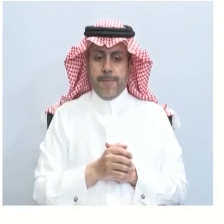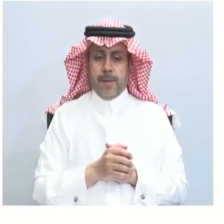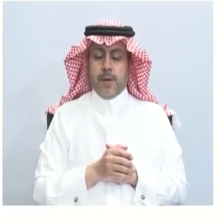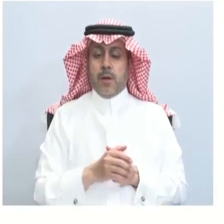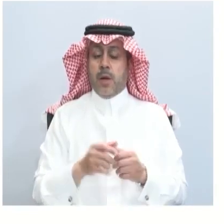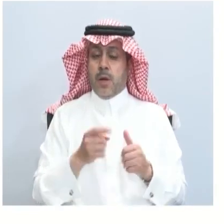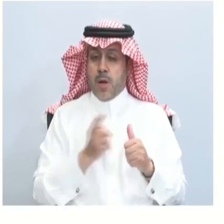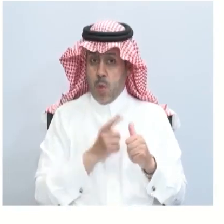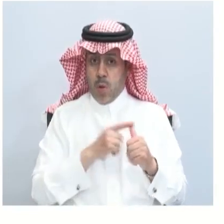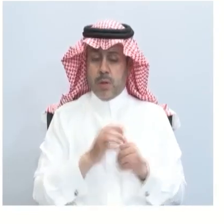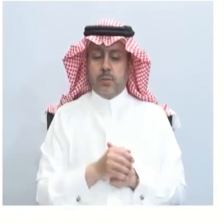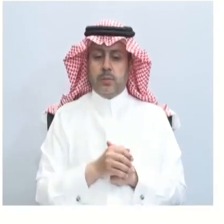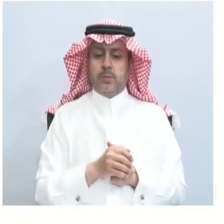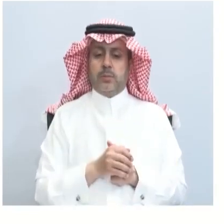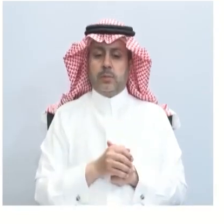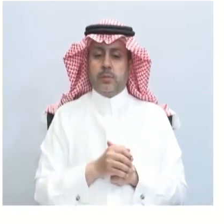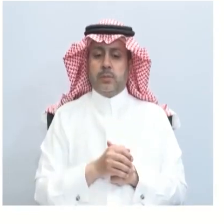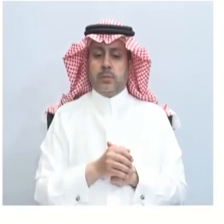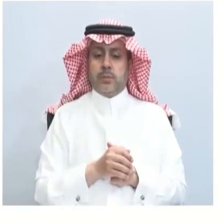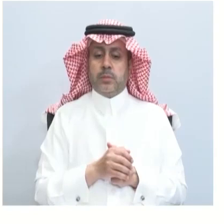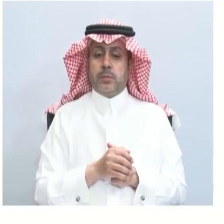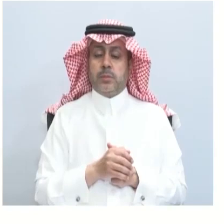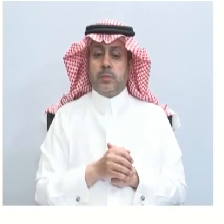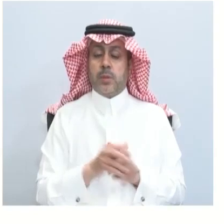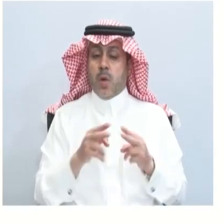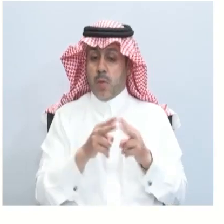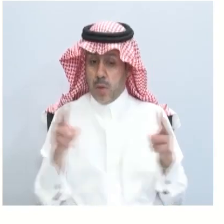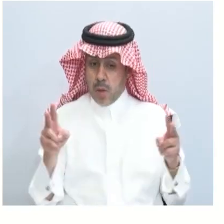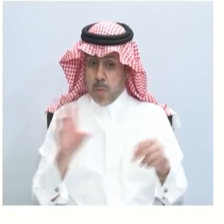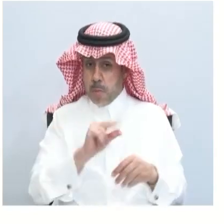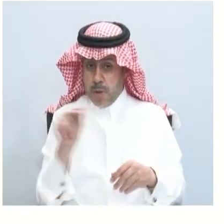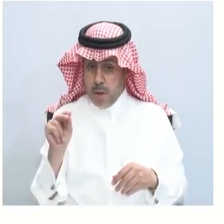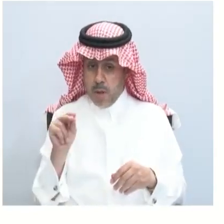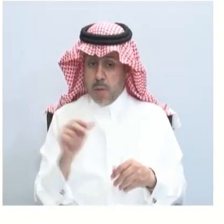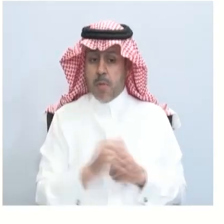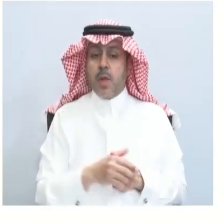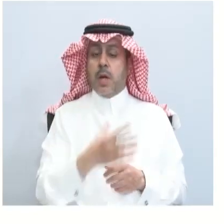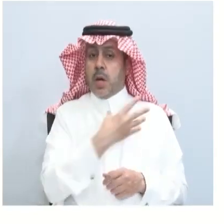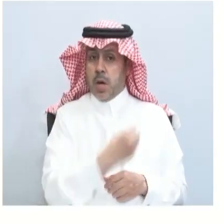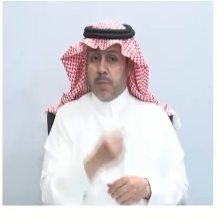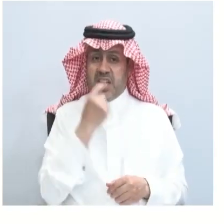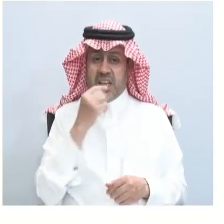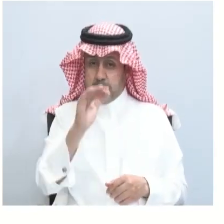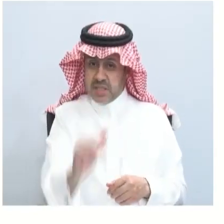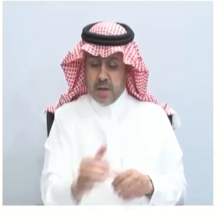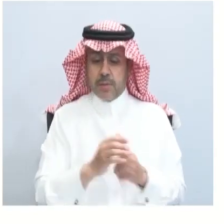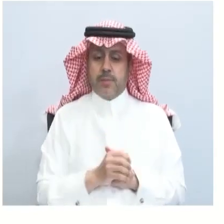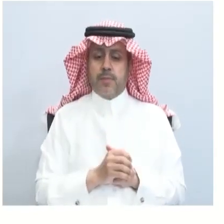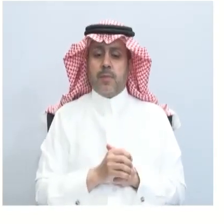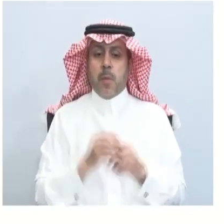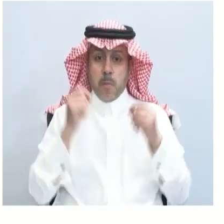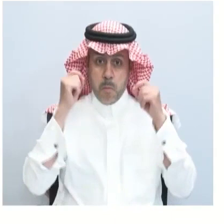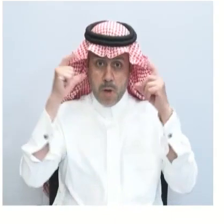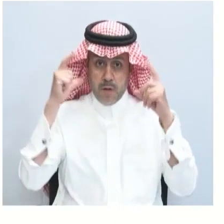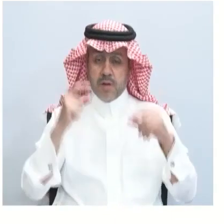يكونوا قادرين على اولا ذكر بعض مظاهر الرحمه بالصغار ثانيا معرفه